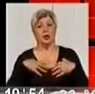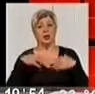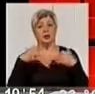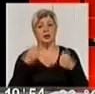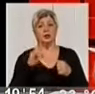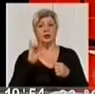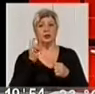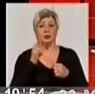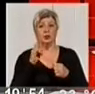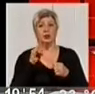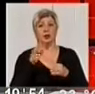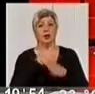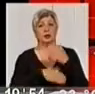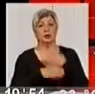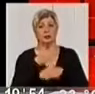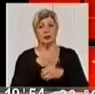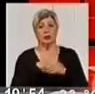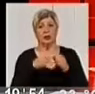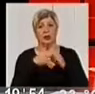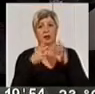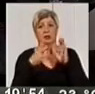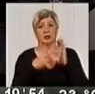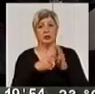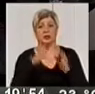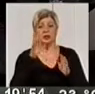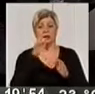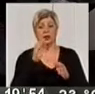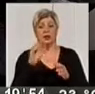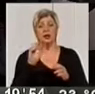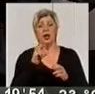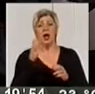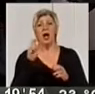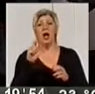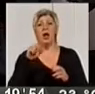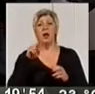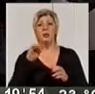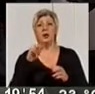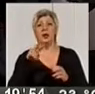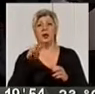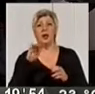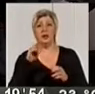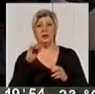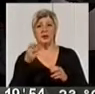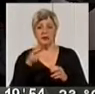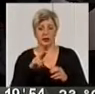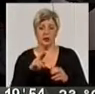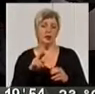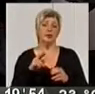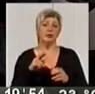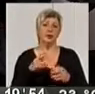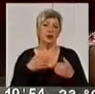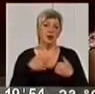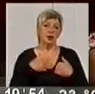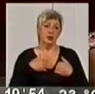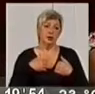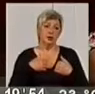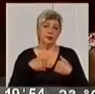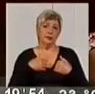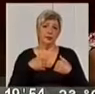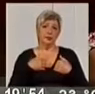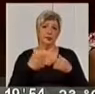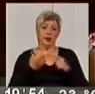17 років з симптоматичною епілепсією? Я вам скажу, безумовно, в цих